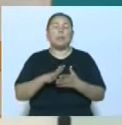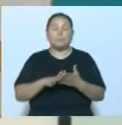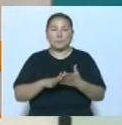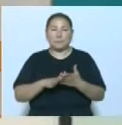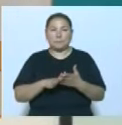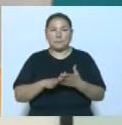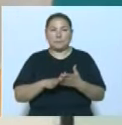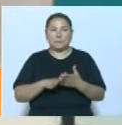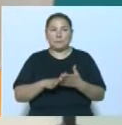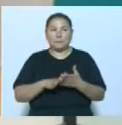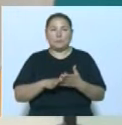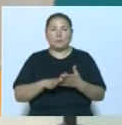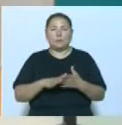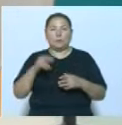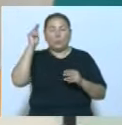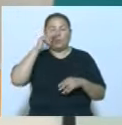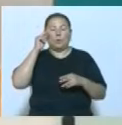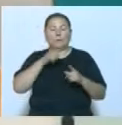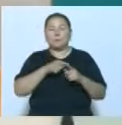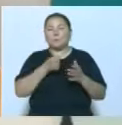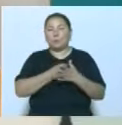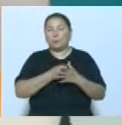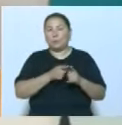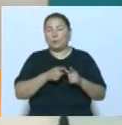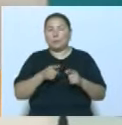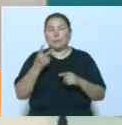ниеттеріңіз оқуға деген.